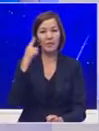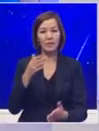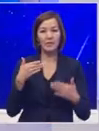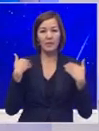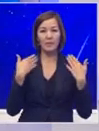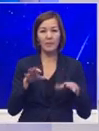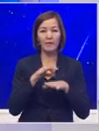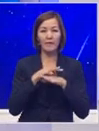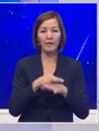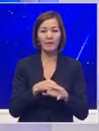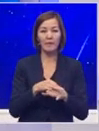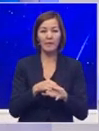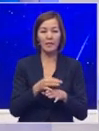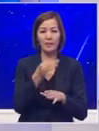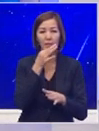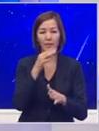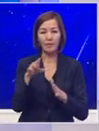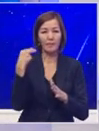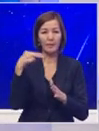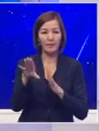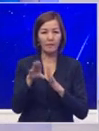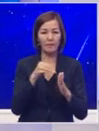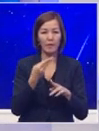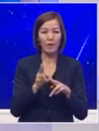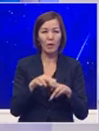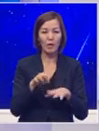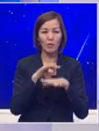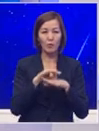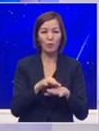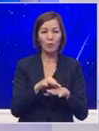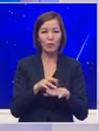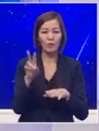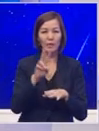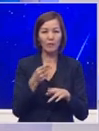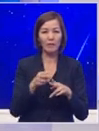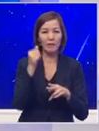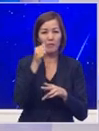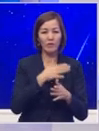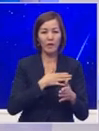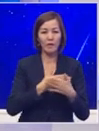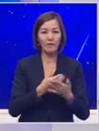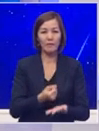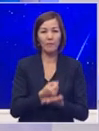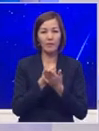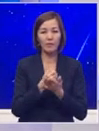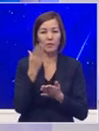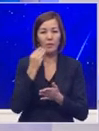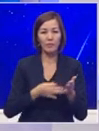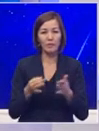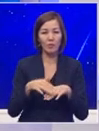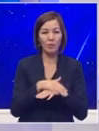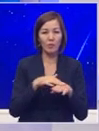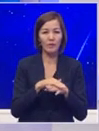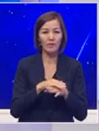инициативу проведения внеочередных президентских выборов которые состоятся уже в ноябре текущего года активно поддержали жители Алматинской области